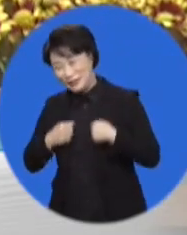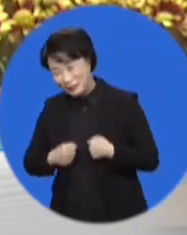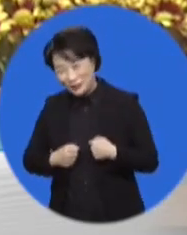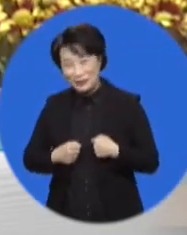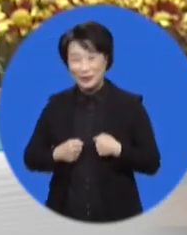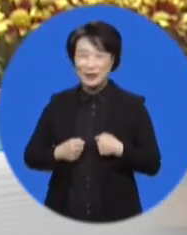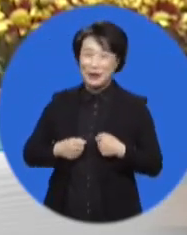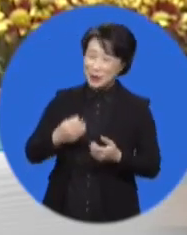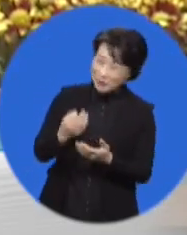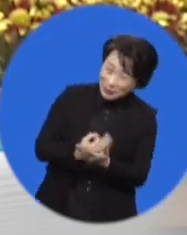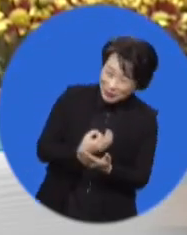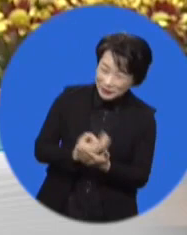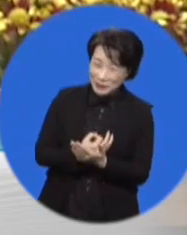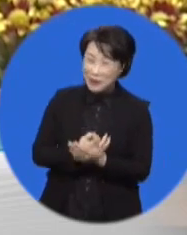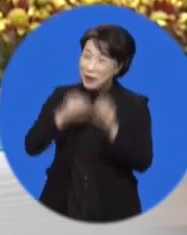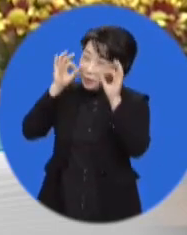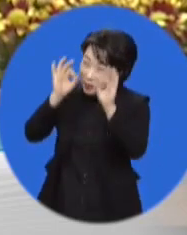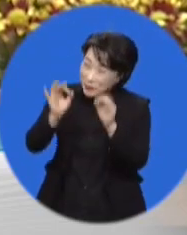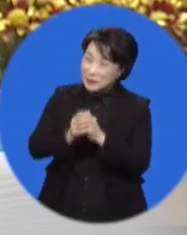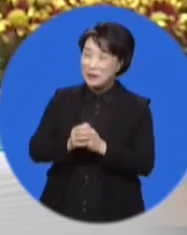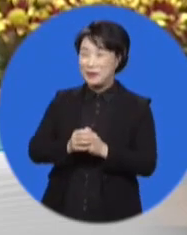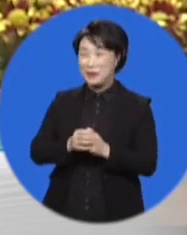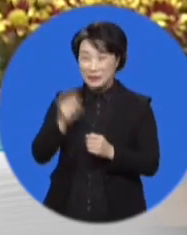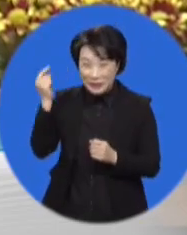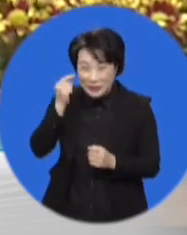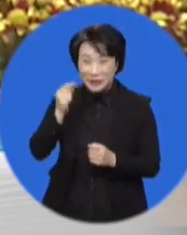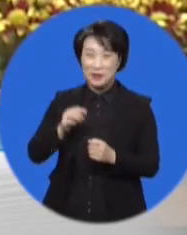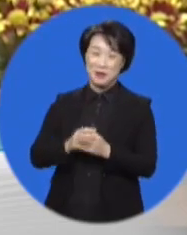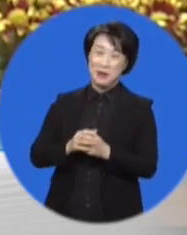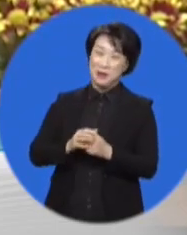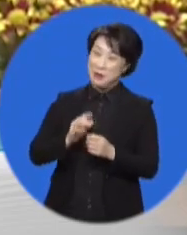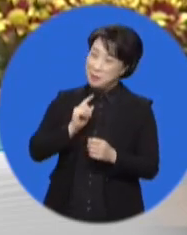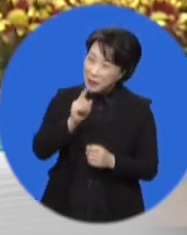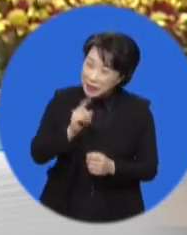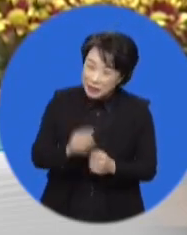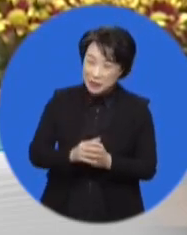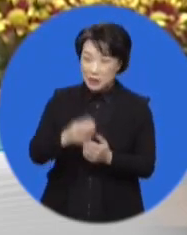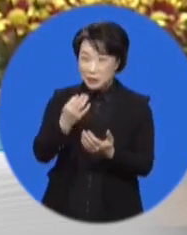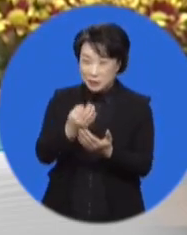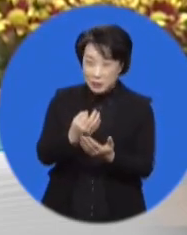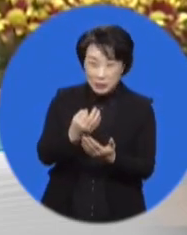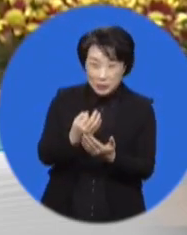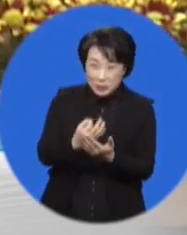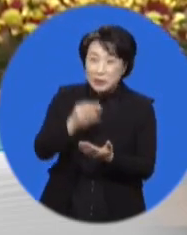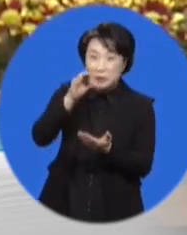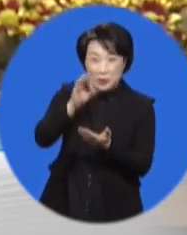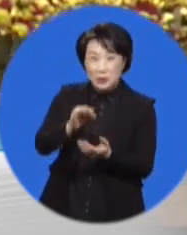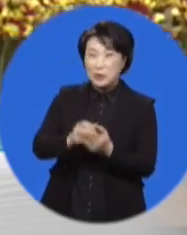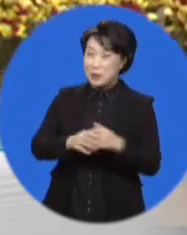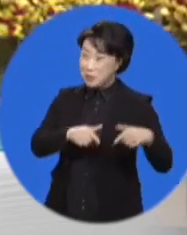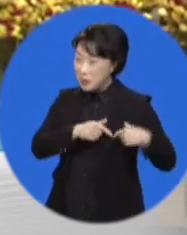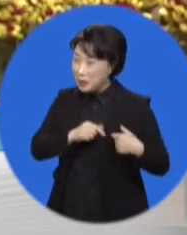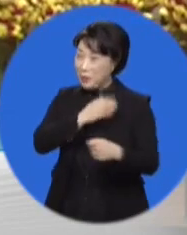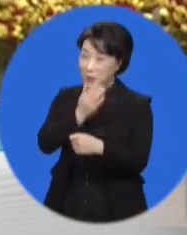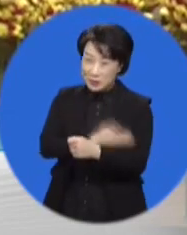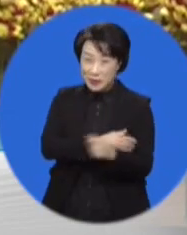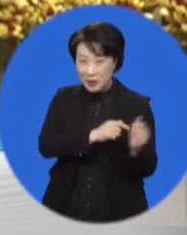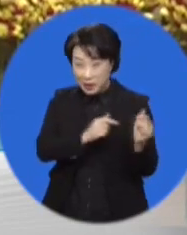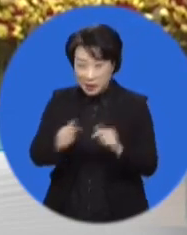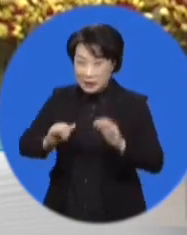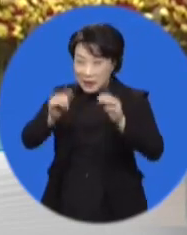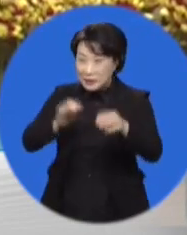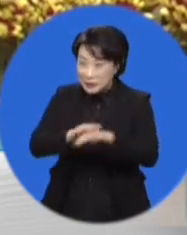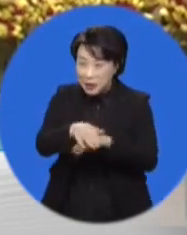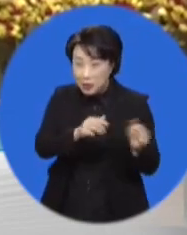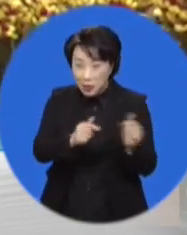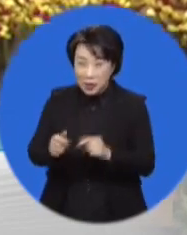거보는거듣는거말하는거돈명예권세세속적